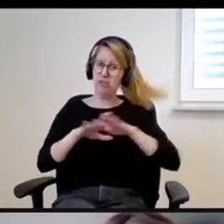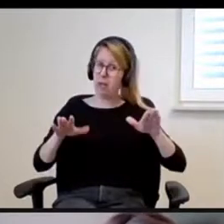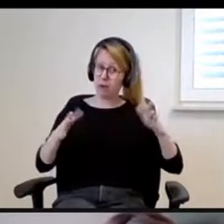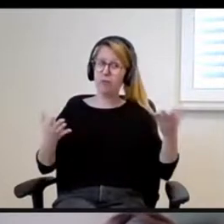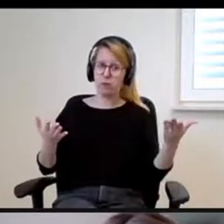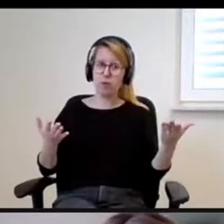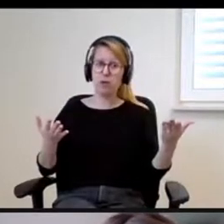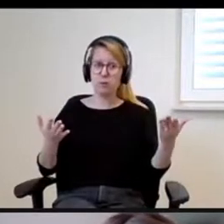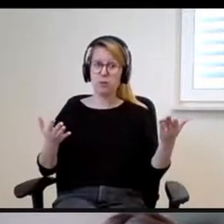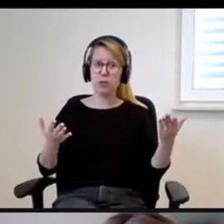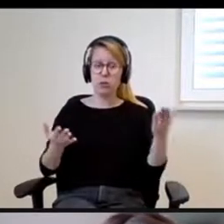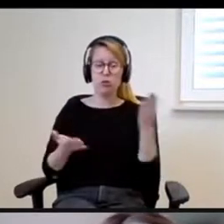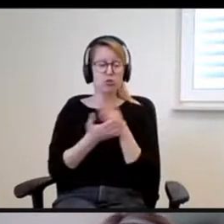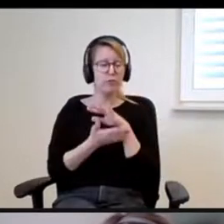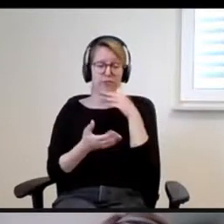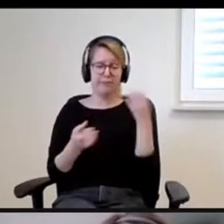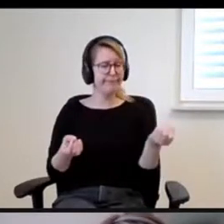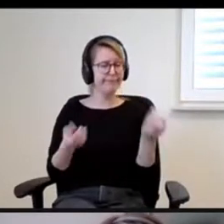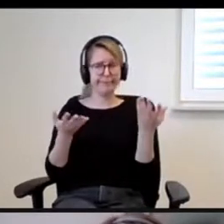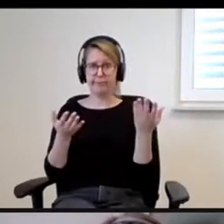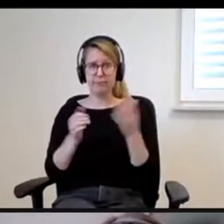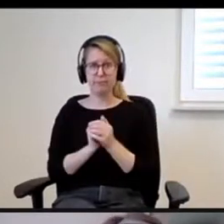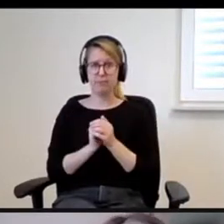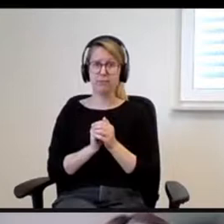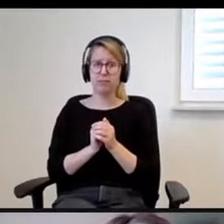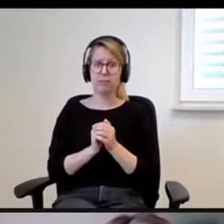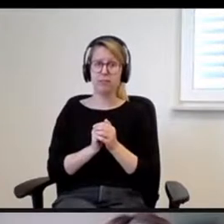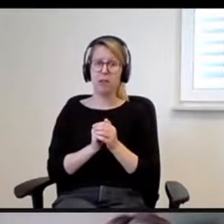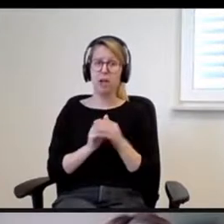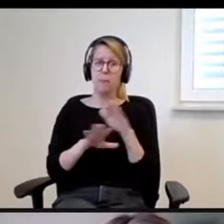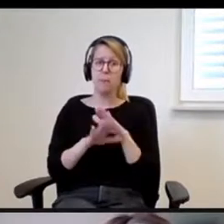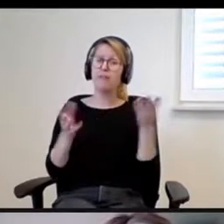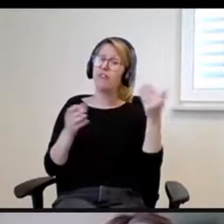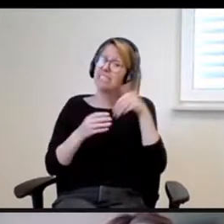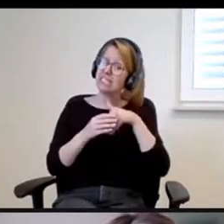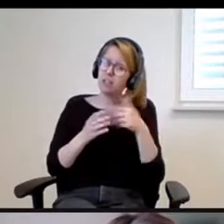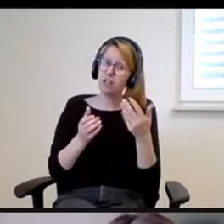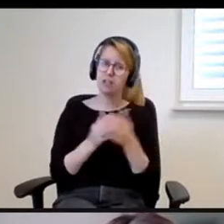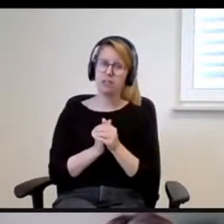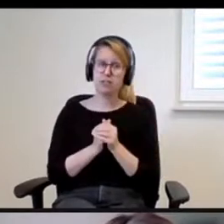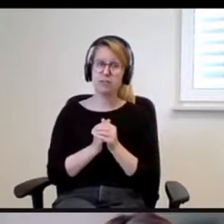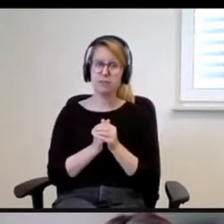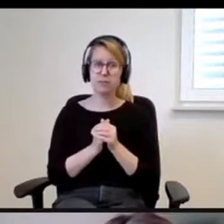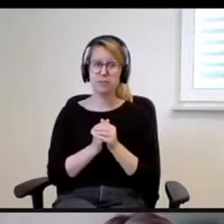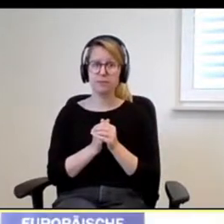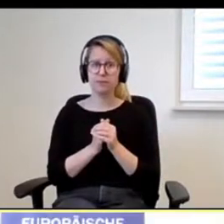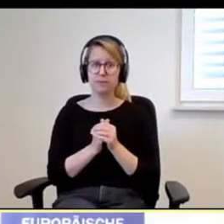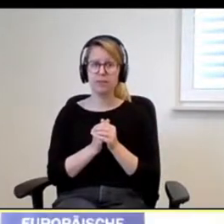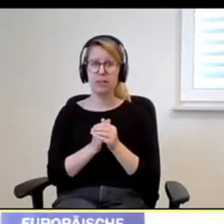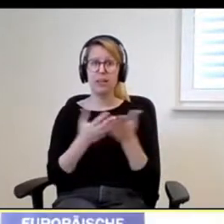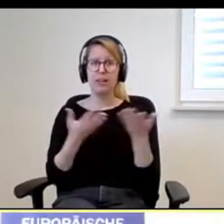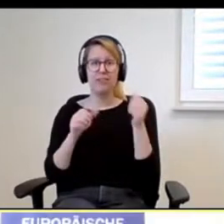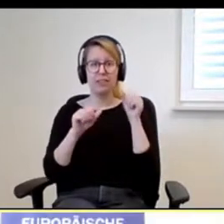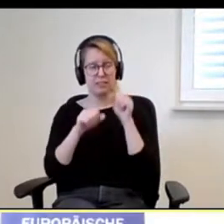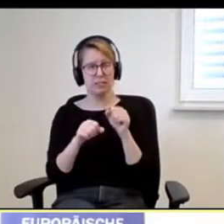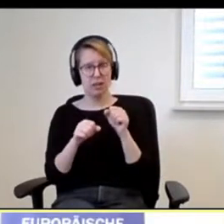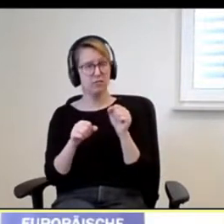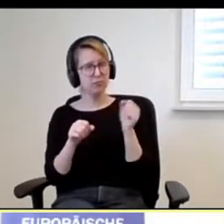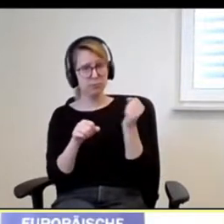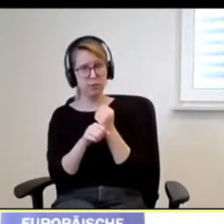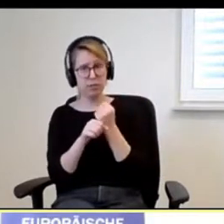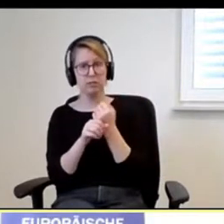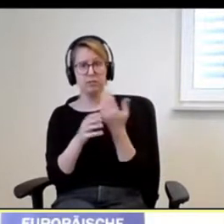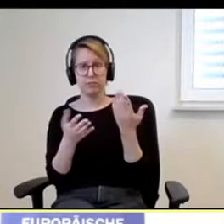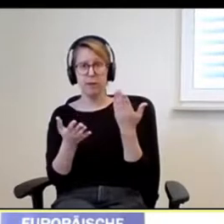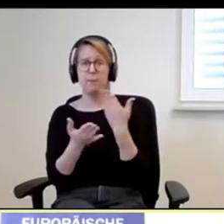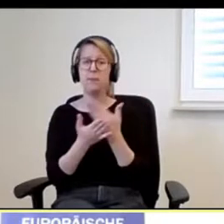plateforme, qu'est-ce qu'elle vous permet à tous, qu'est-ce qu'elle nous permet à tous? On peut, par exemple, assister à des événements. On peut